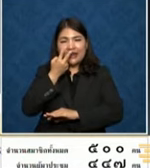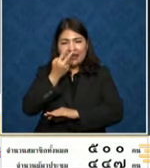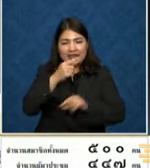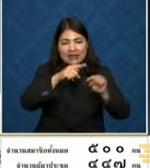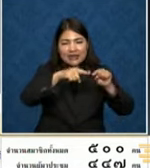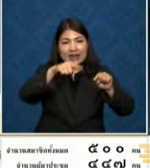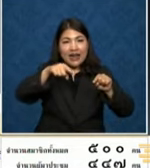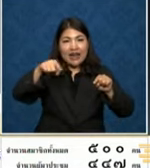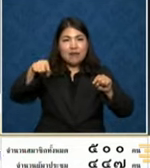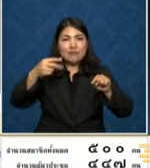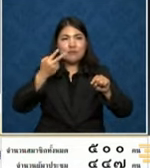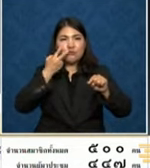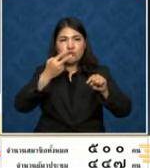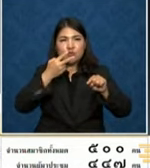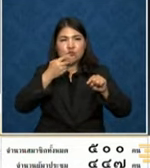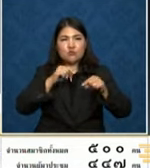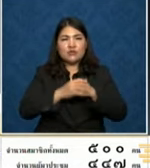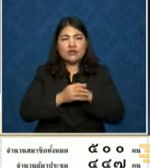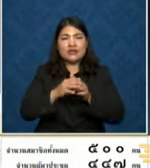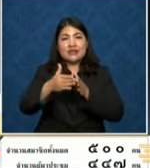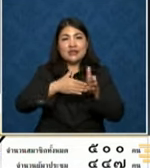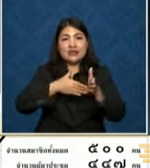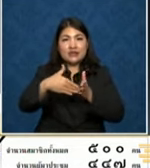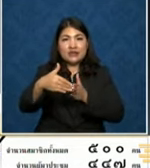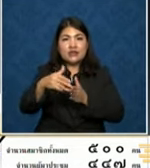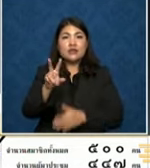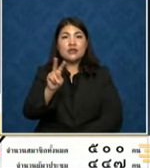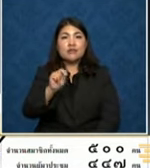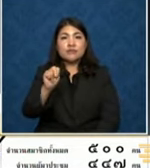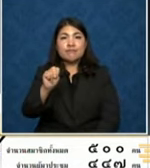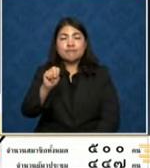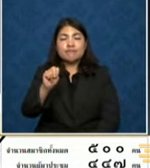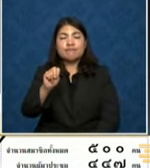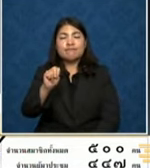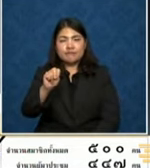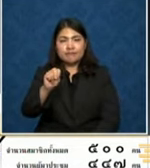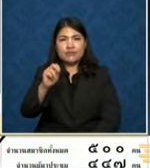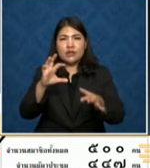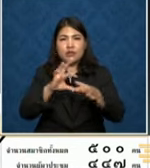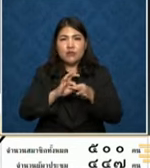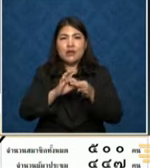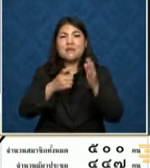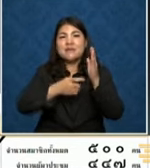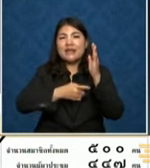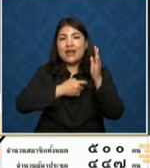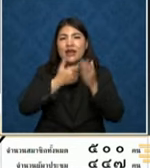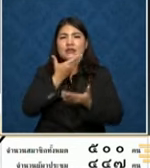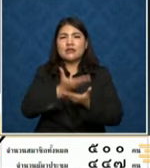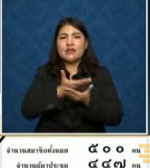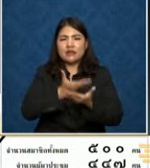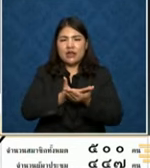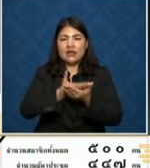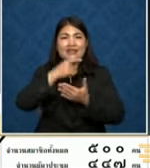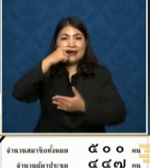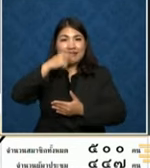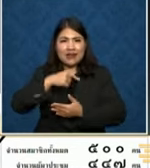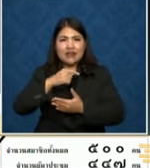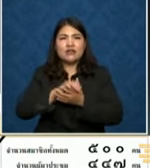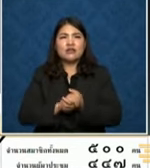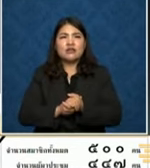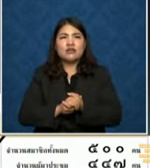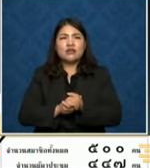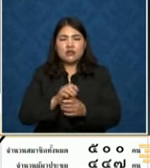วล่างนะครับสีน้ำเงินนี่ก็คือนะครับราคายางนะครับของไทยณ